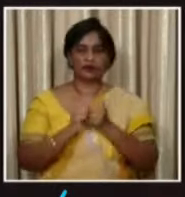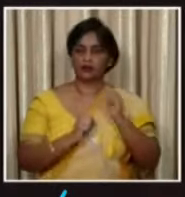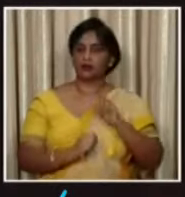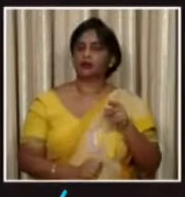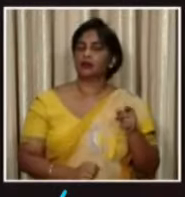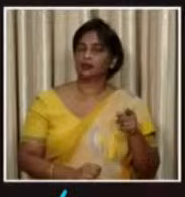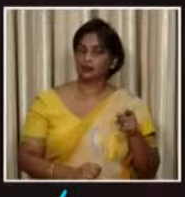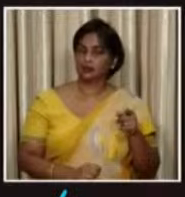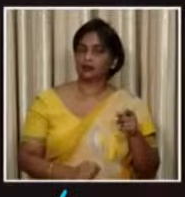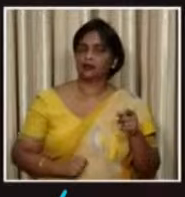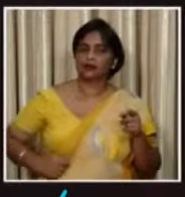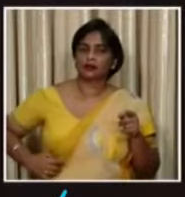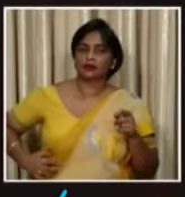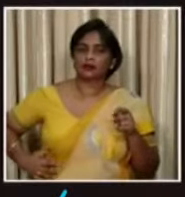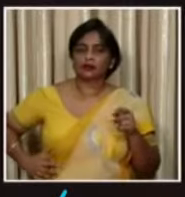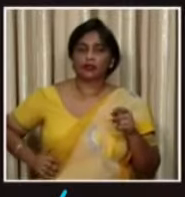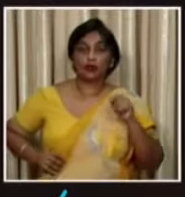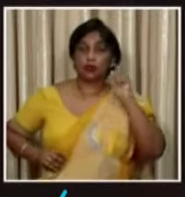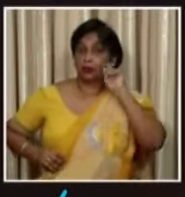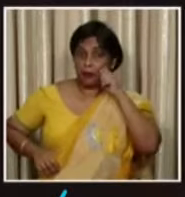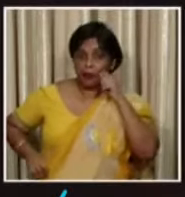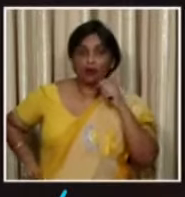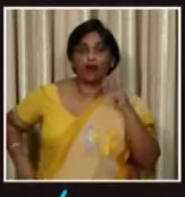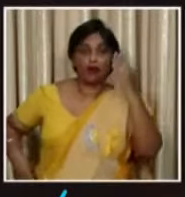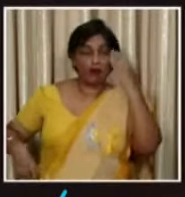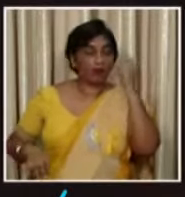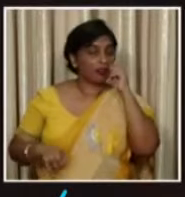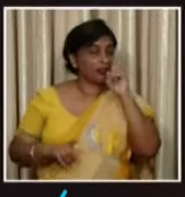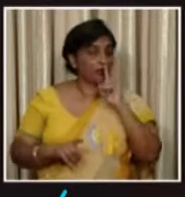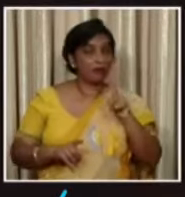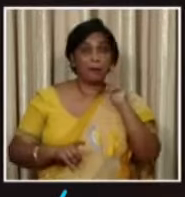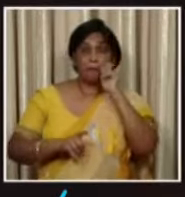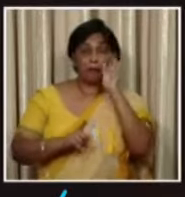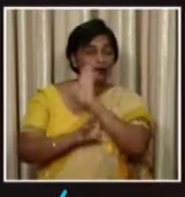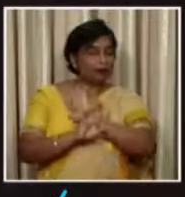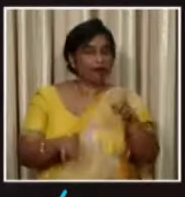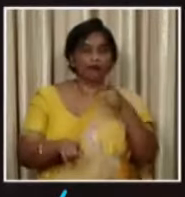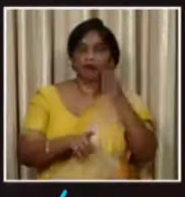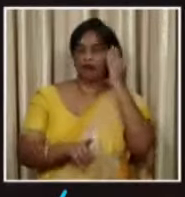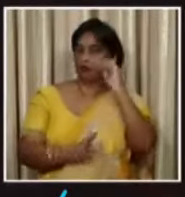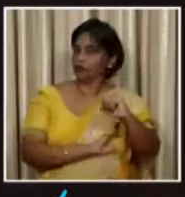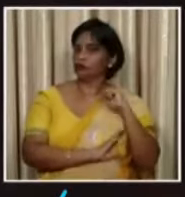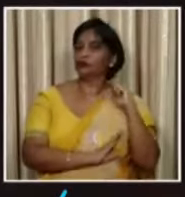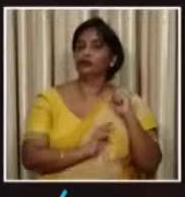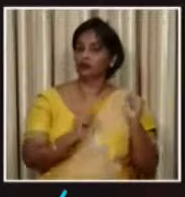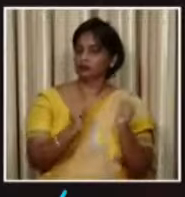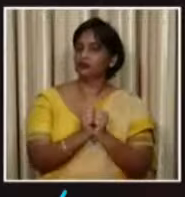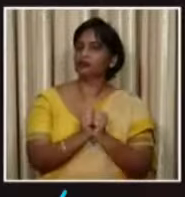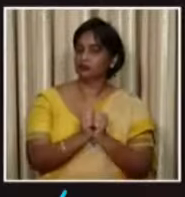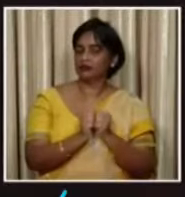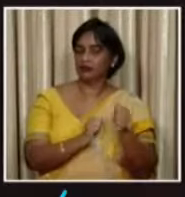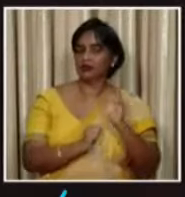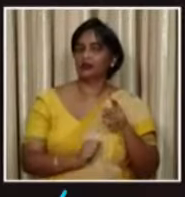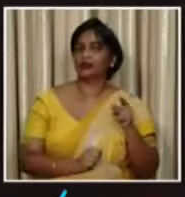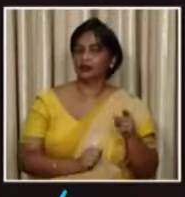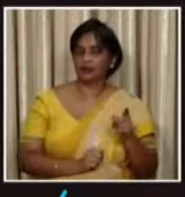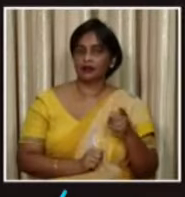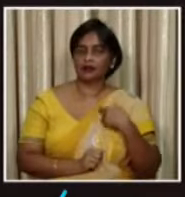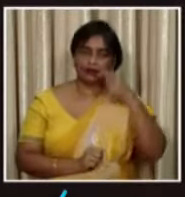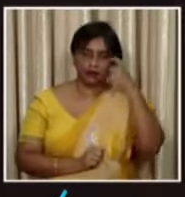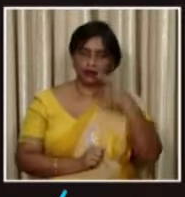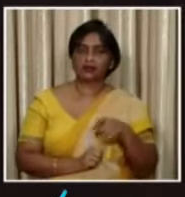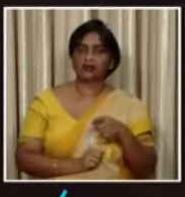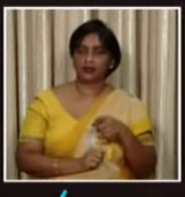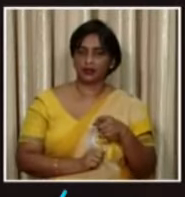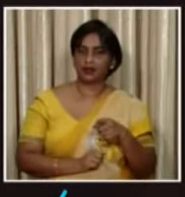ඇත්තටම පිරිමියෙක් වත්තේ දෙමව්පියෝ කිව්වා පිරිමියෙක්වත් කරන්නේ නැති වැඩක් ඒ වෙලාවේ ඔබියෝව අභීතව කරලා තිබුණා මම දැක්කා ඒ පිළිබඳව